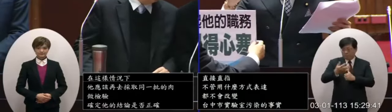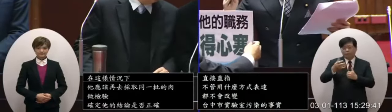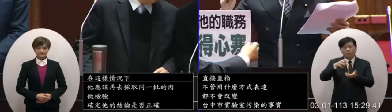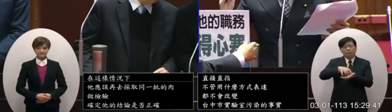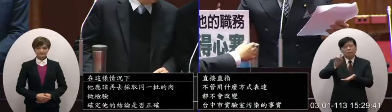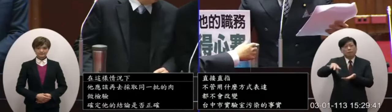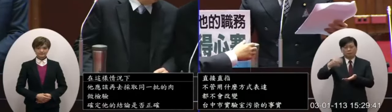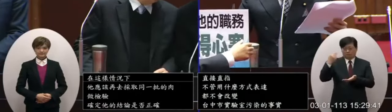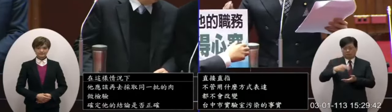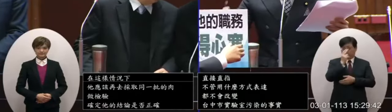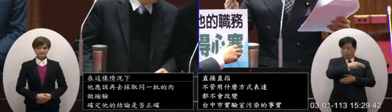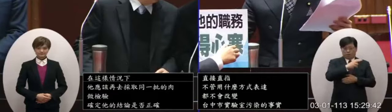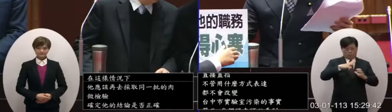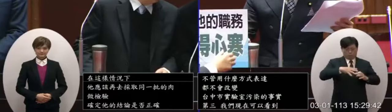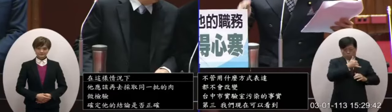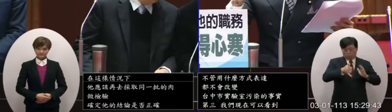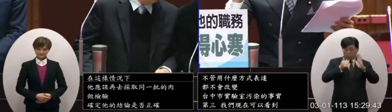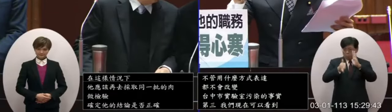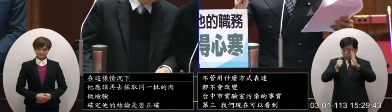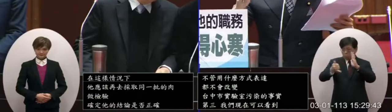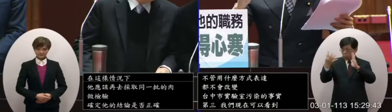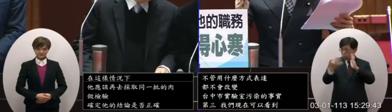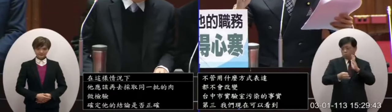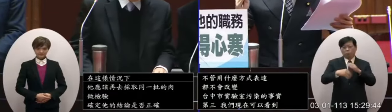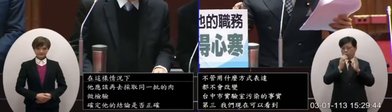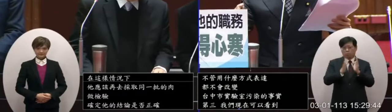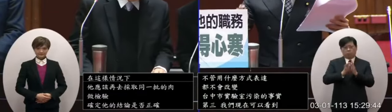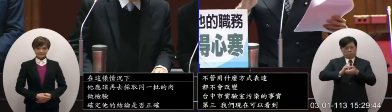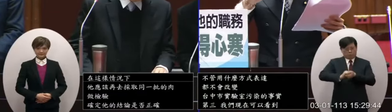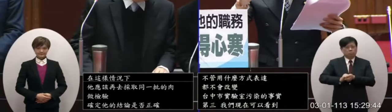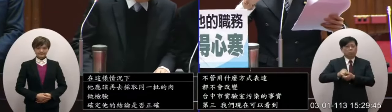后有派官员专家来查看，都